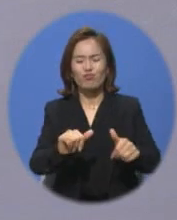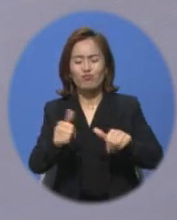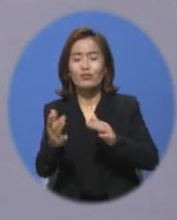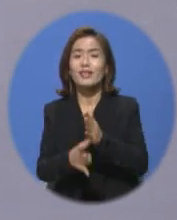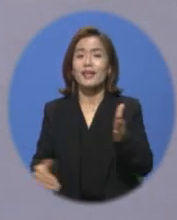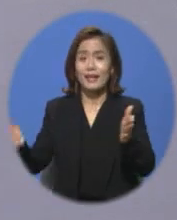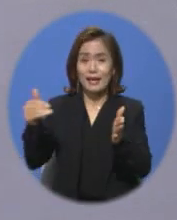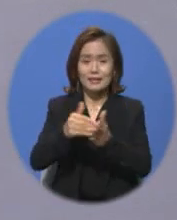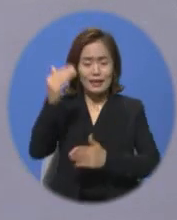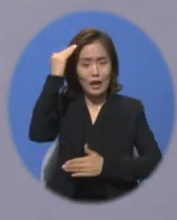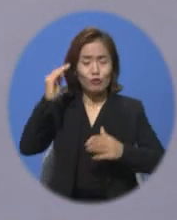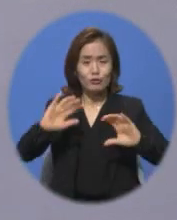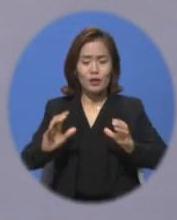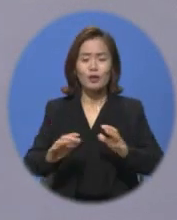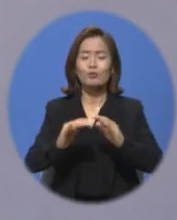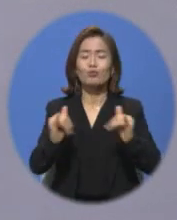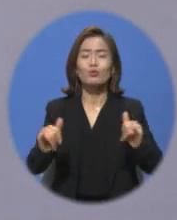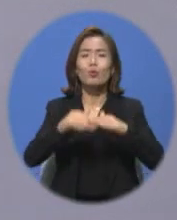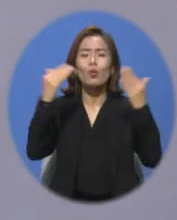시민이